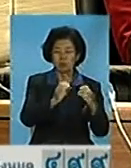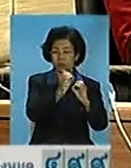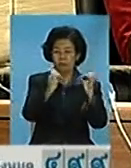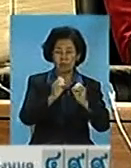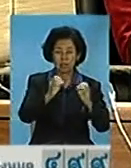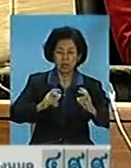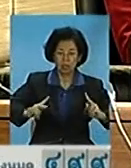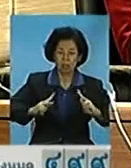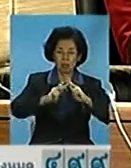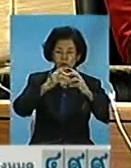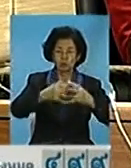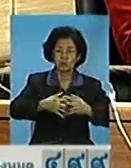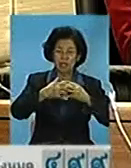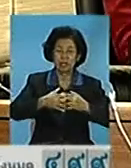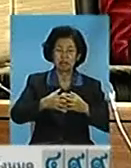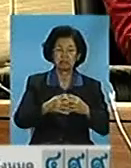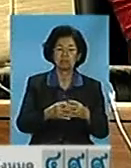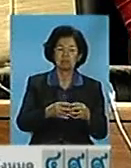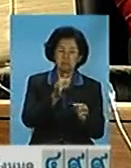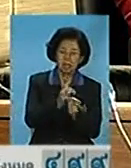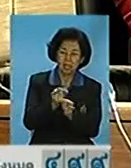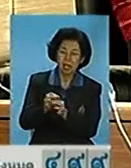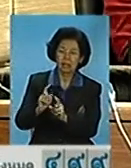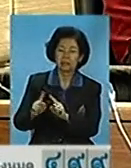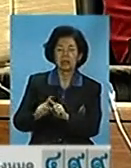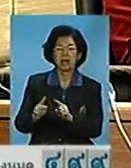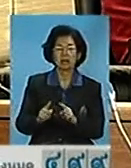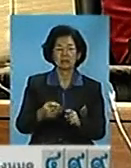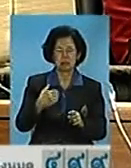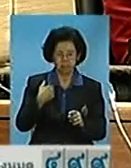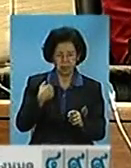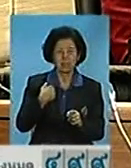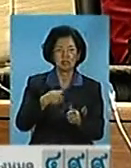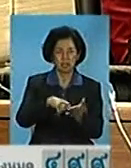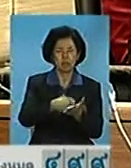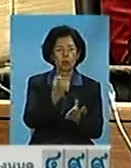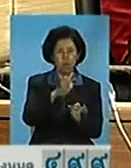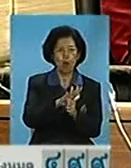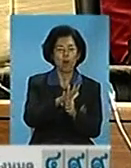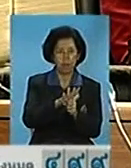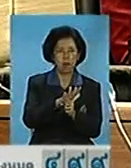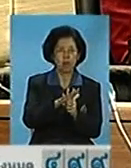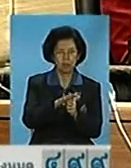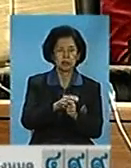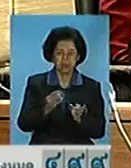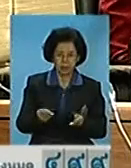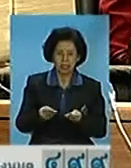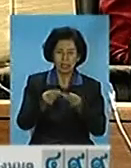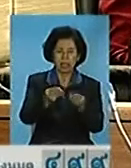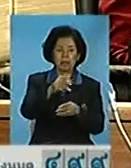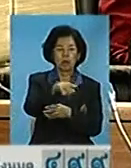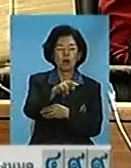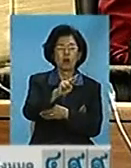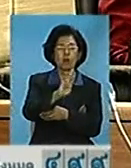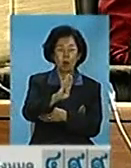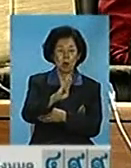รหรือว่าสถาบันทางการเงินอย่างนี้ก็อาจจะมีเหตุผลเพียงพอนะฮะที่จะให้พรบ.นี้ไปช่วยดู